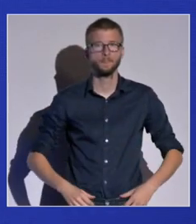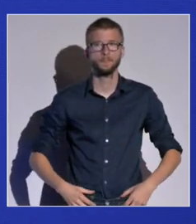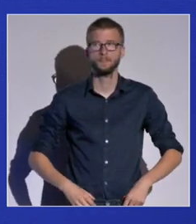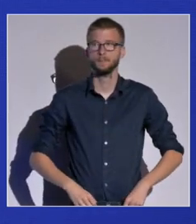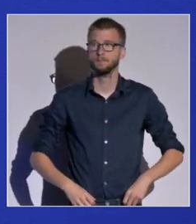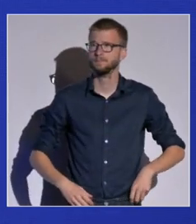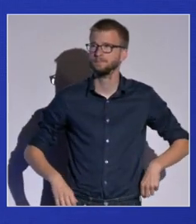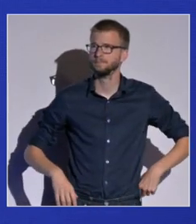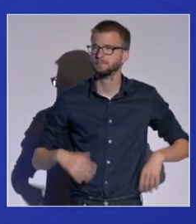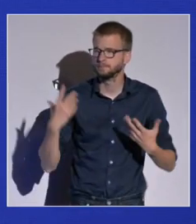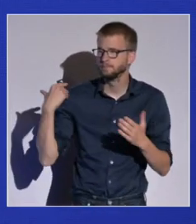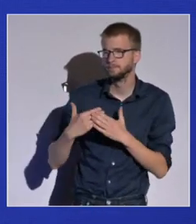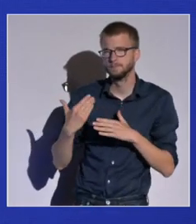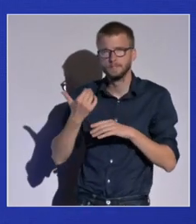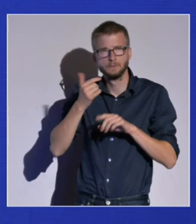Et quelque chose s'est passé.